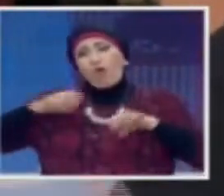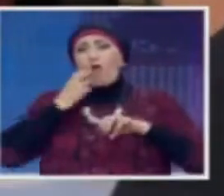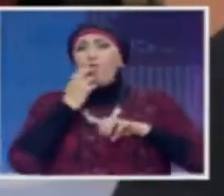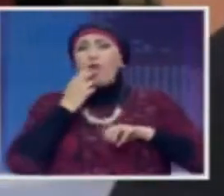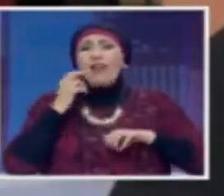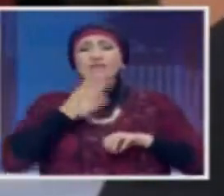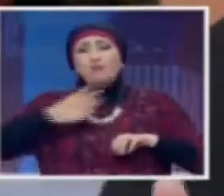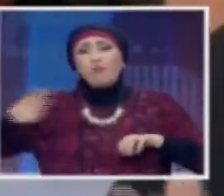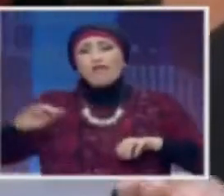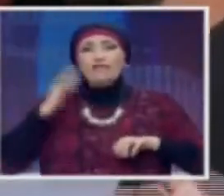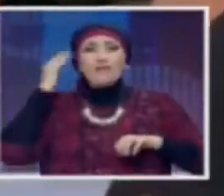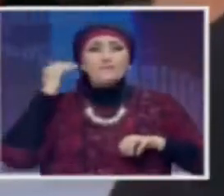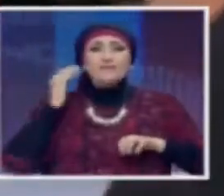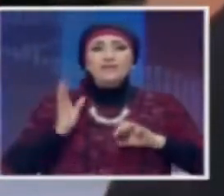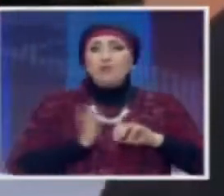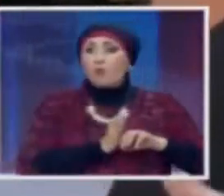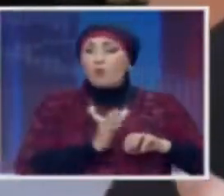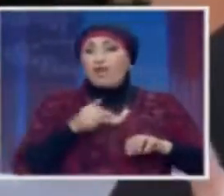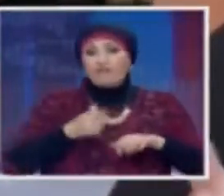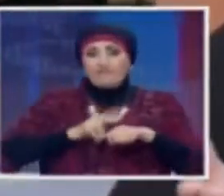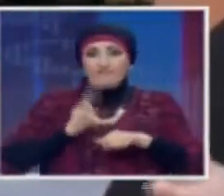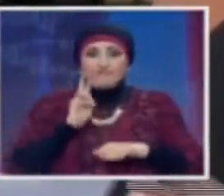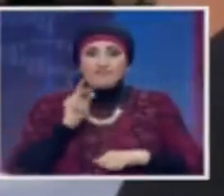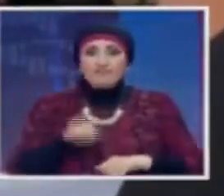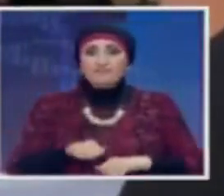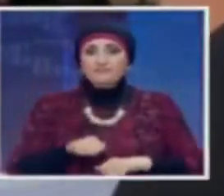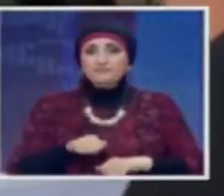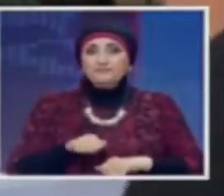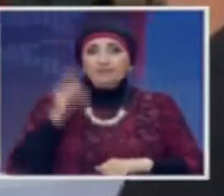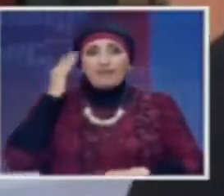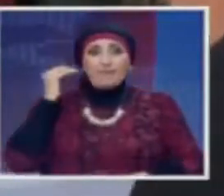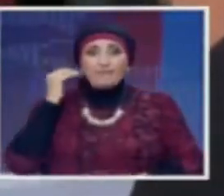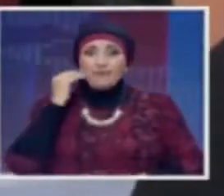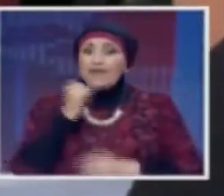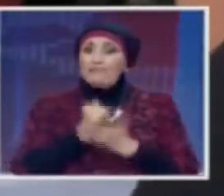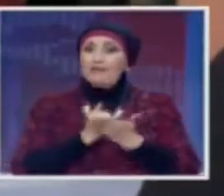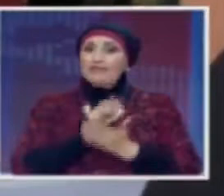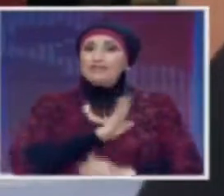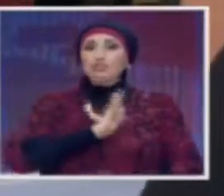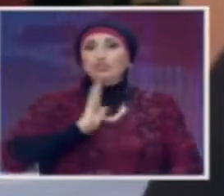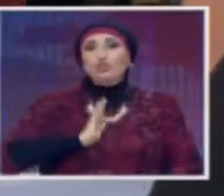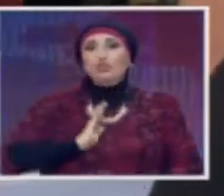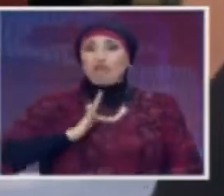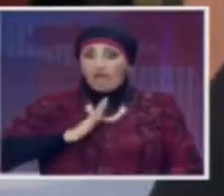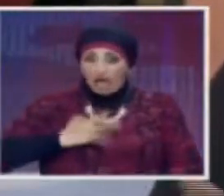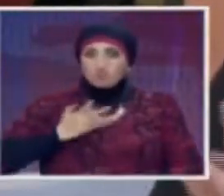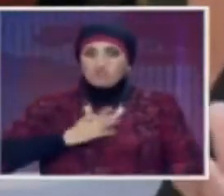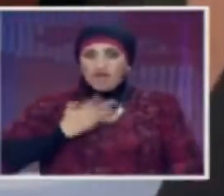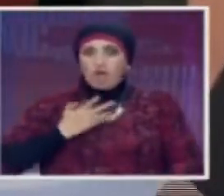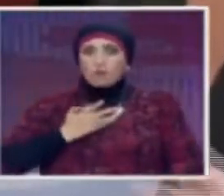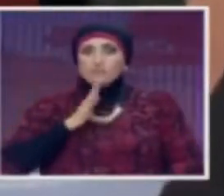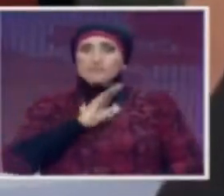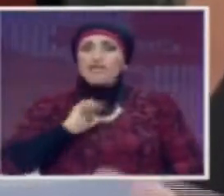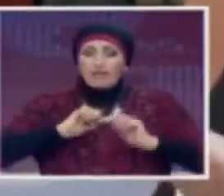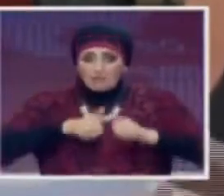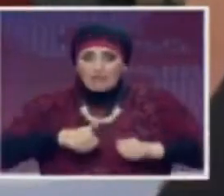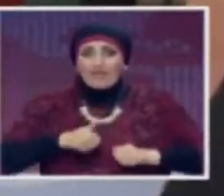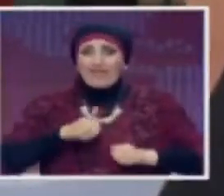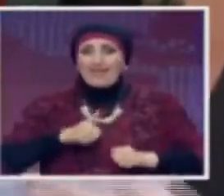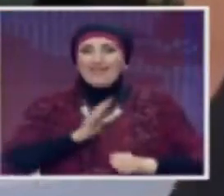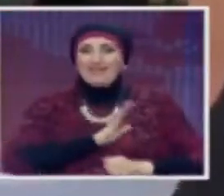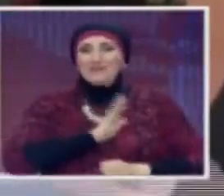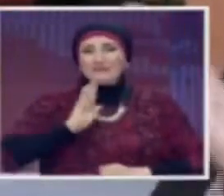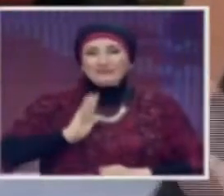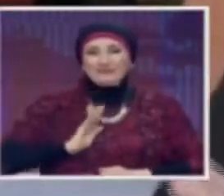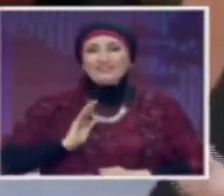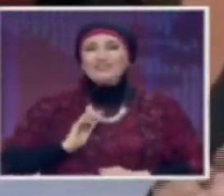عن البنين، وبطالب طبعا ان يبقى للبنات برضو مدارس عسكرية، لان احنا برضو مستعدين وبكل جرأة وشجاعة ان